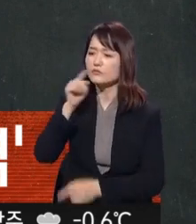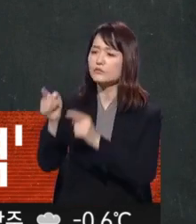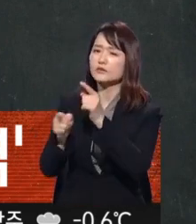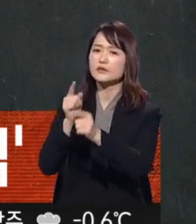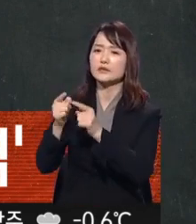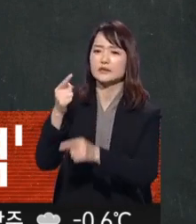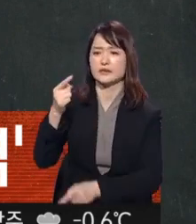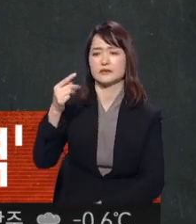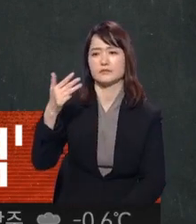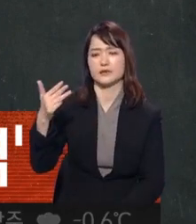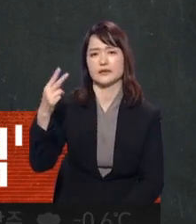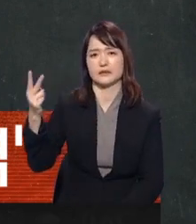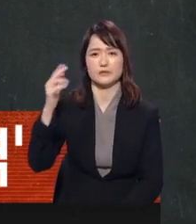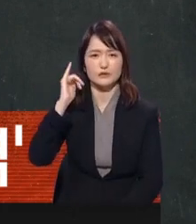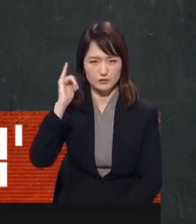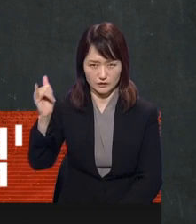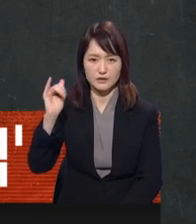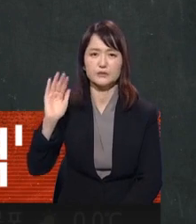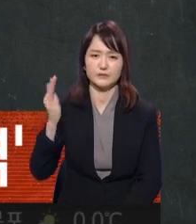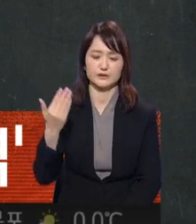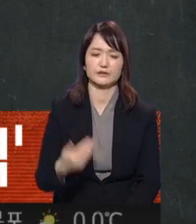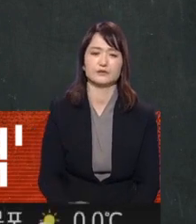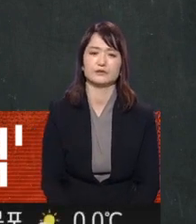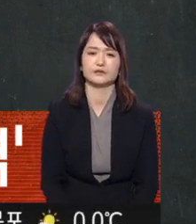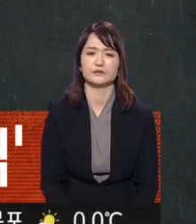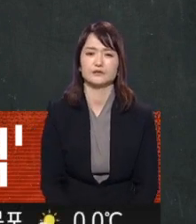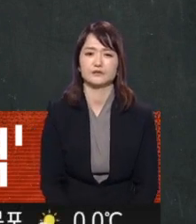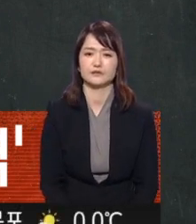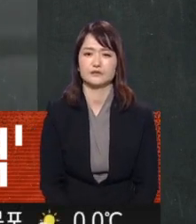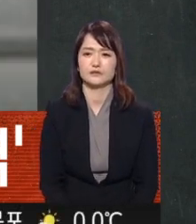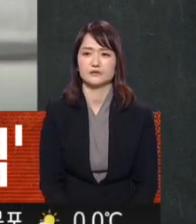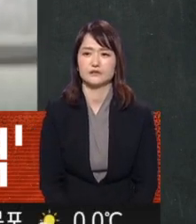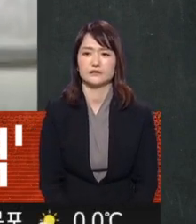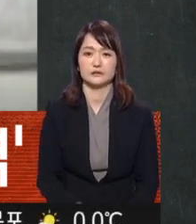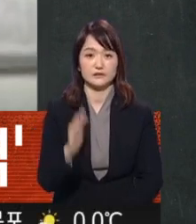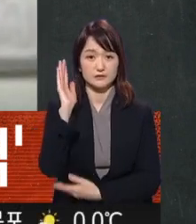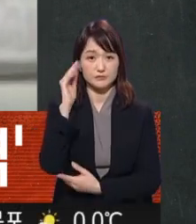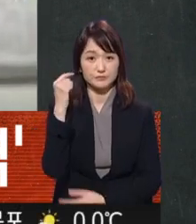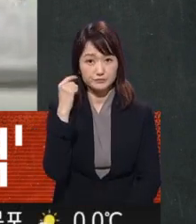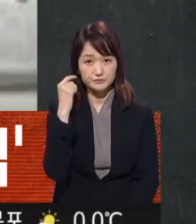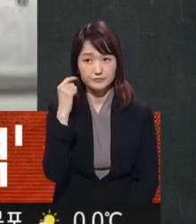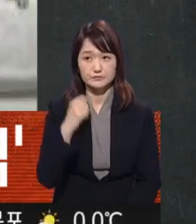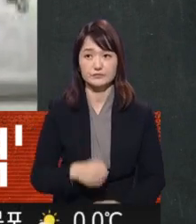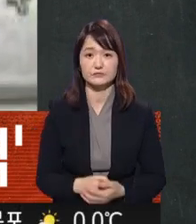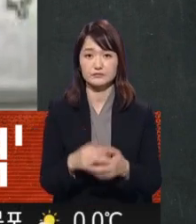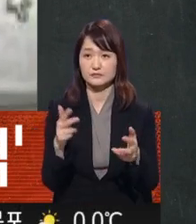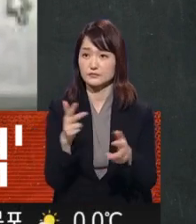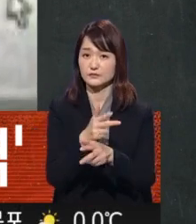182번으로 연락하시면 됩니다 제가 얘기를 들어보니까 주말쯤에